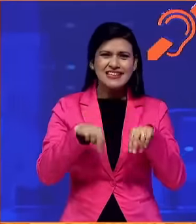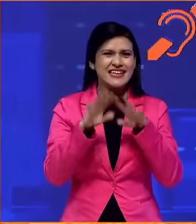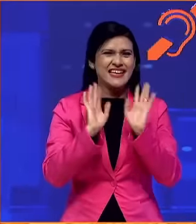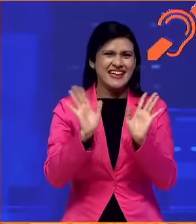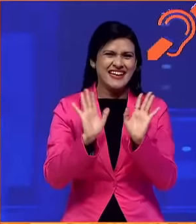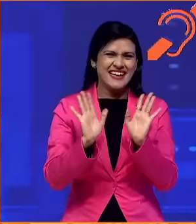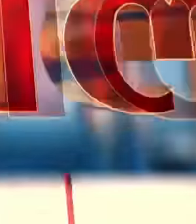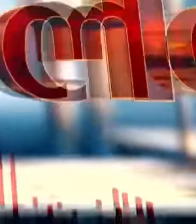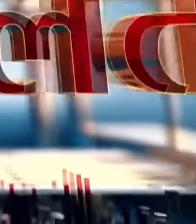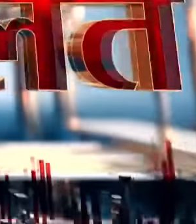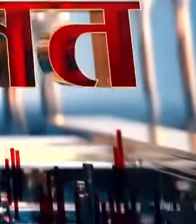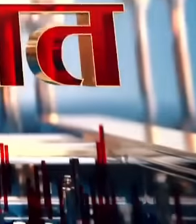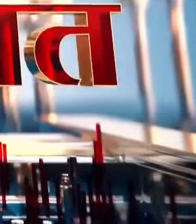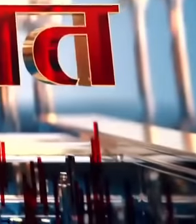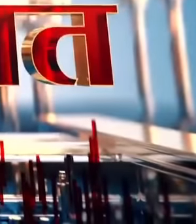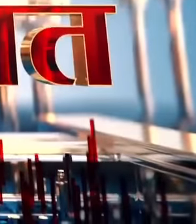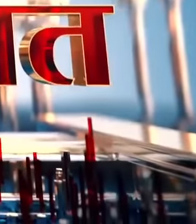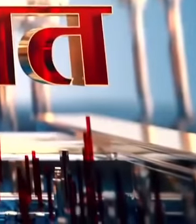केबादआपऐसाकहरहेहैं।